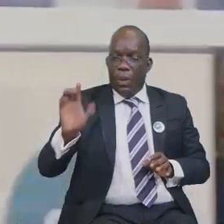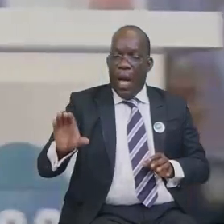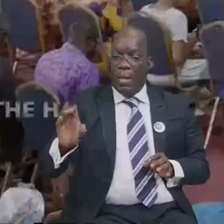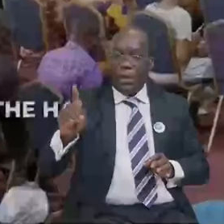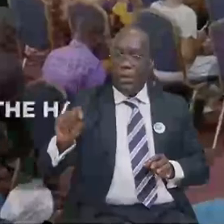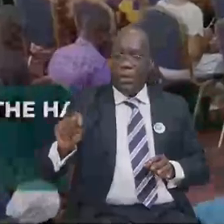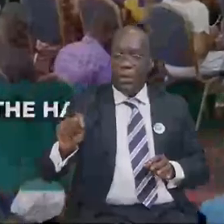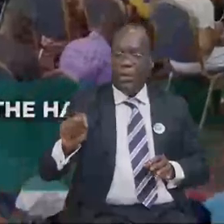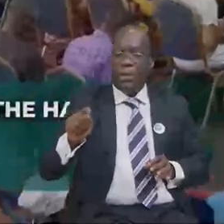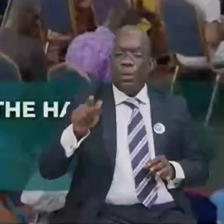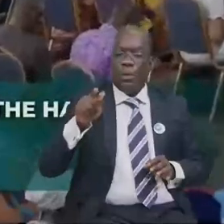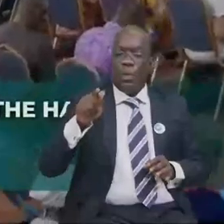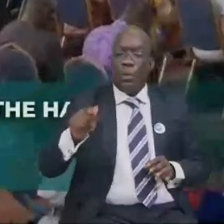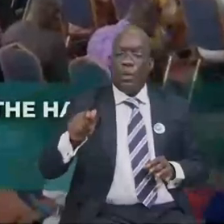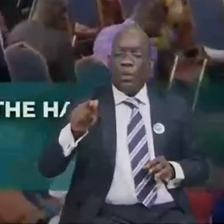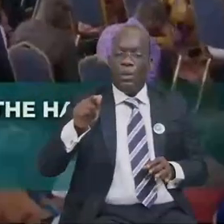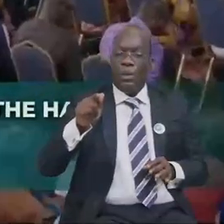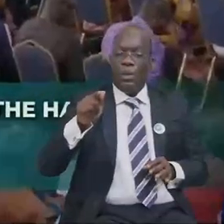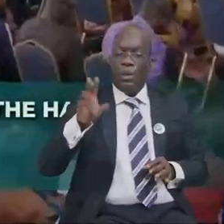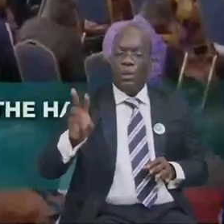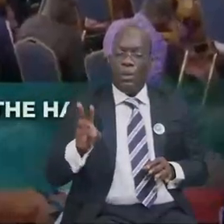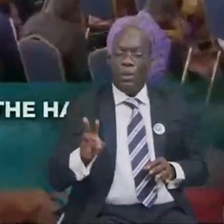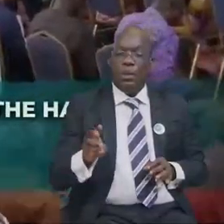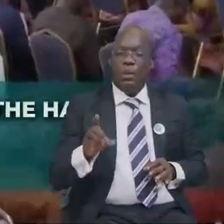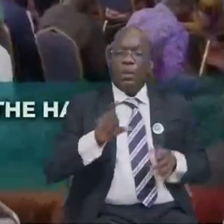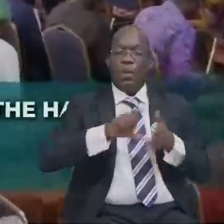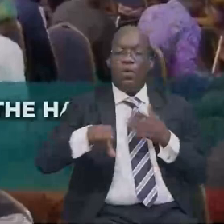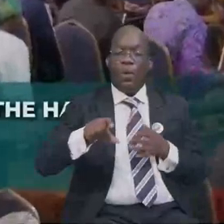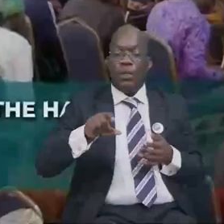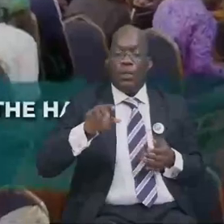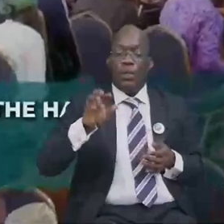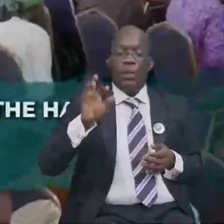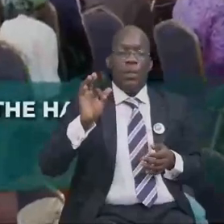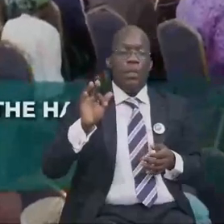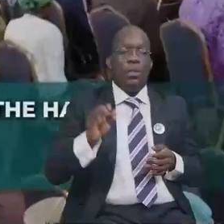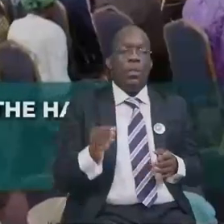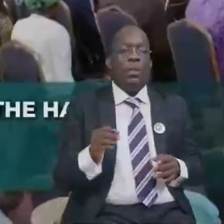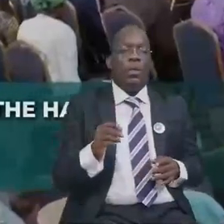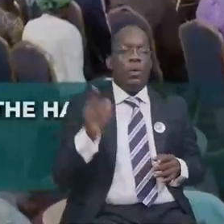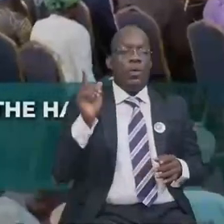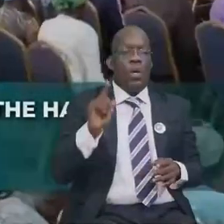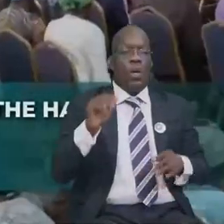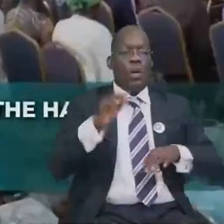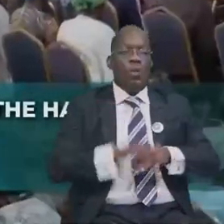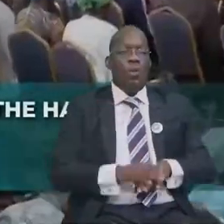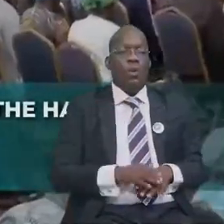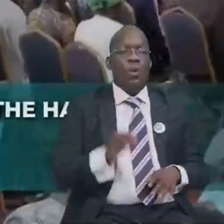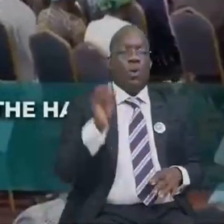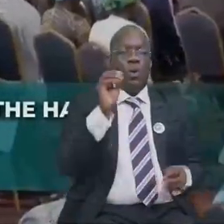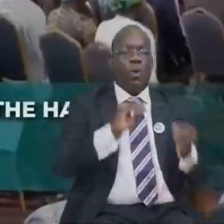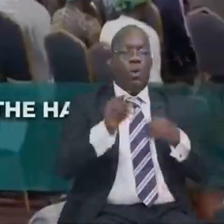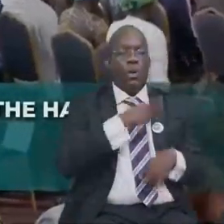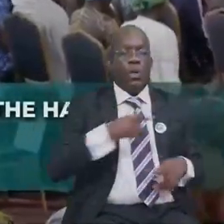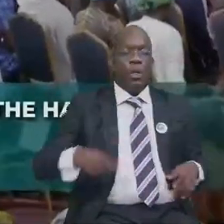Actes des Apôtres, chapitre 26, verset 19. En conséquence, roi Agrippa, je n'ai